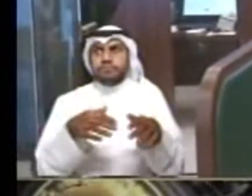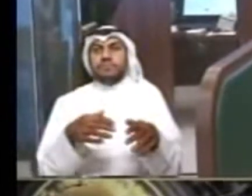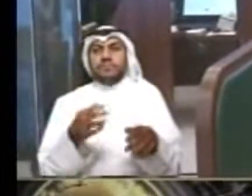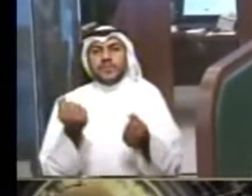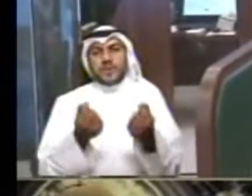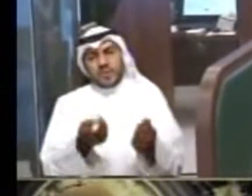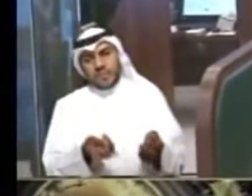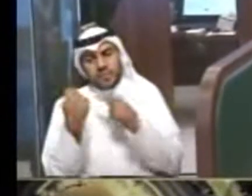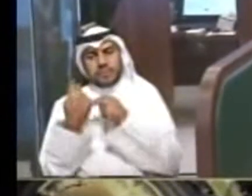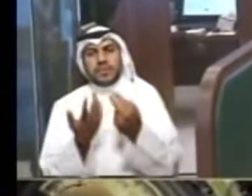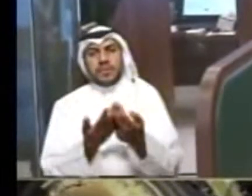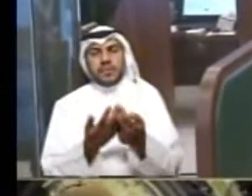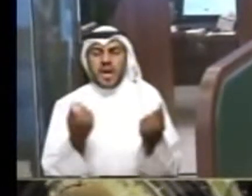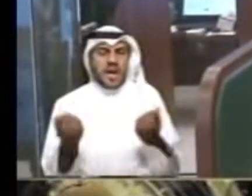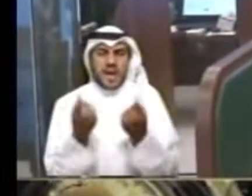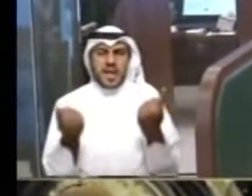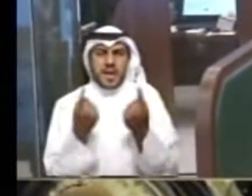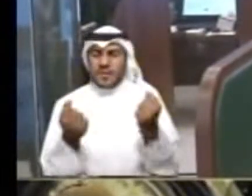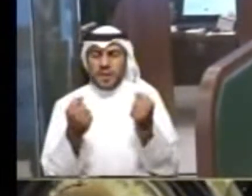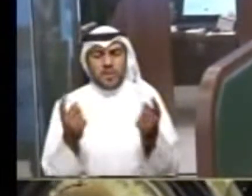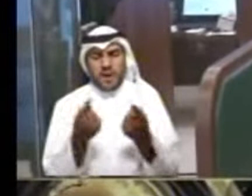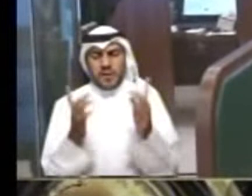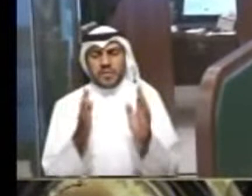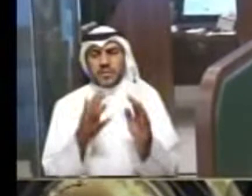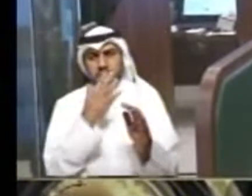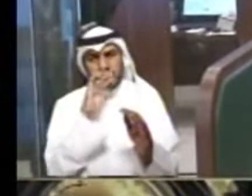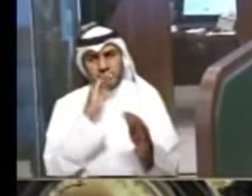الشوارع. حوادث جدا عادية لا تذكر ولله الحمد،